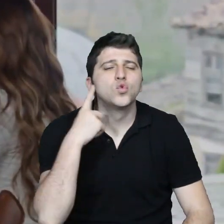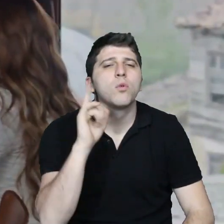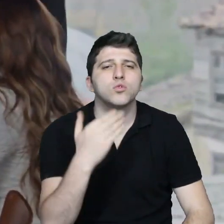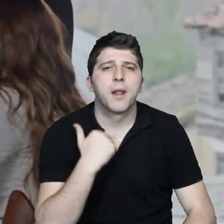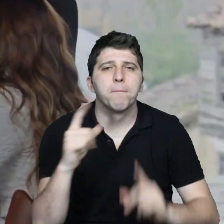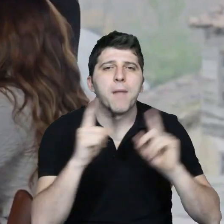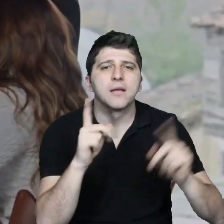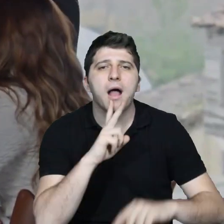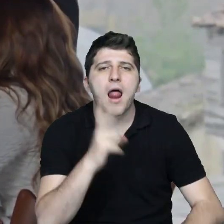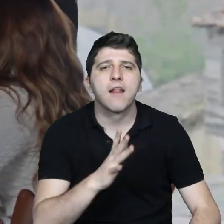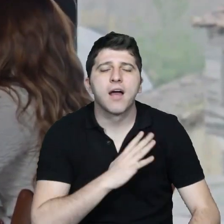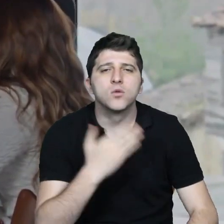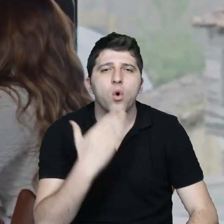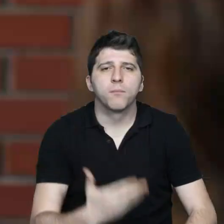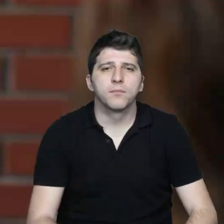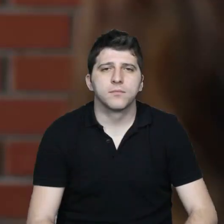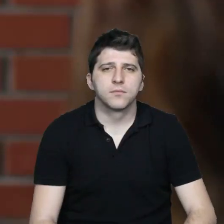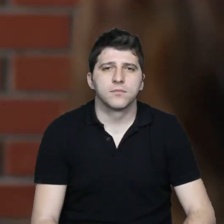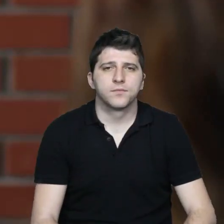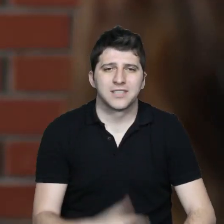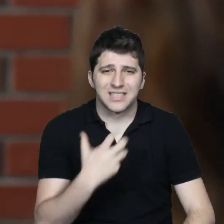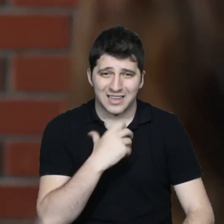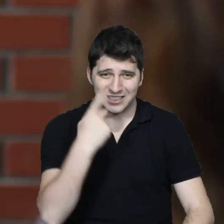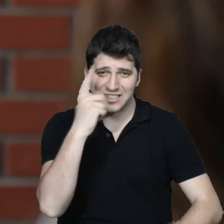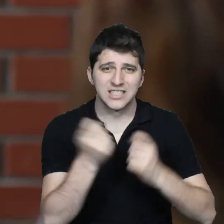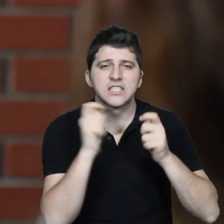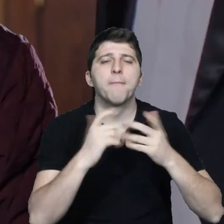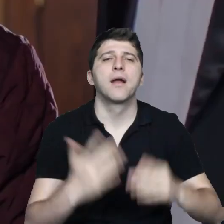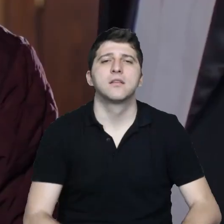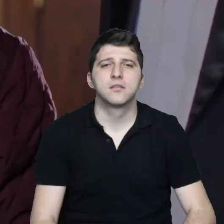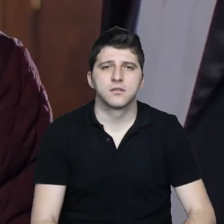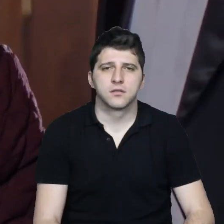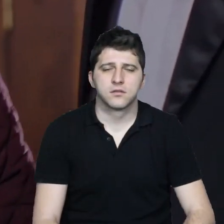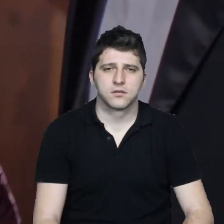beni? Mahkeme kararı var diyorum ya burada. Kendi başınıza işler yapmayın.